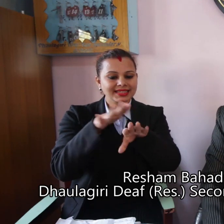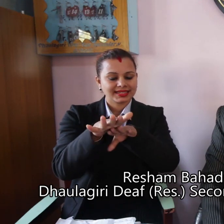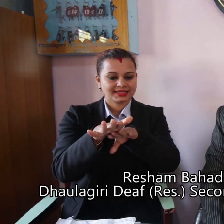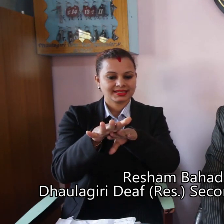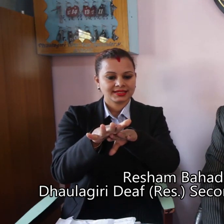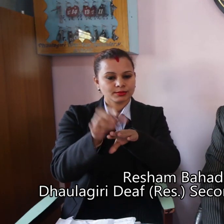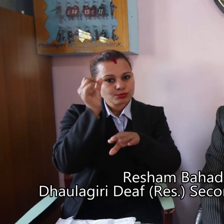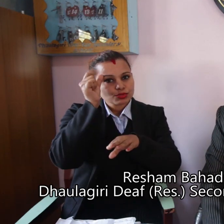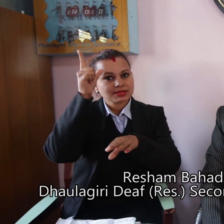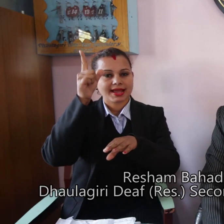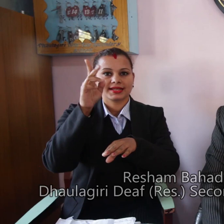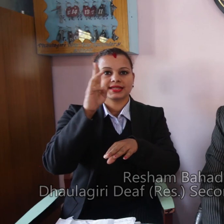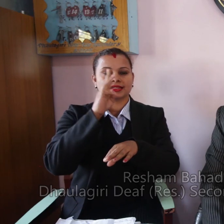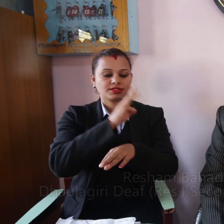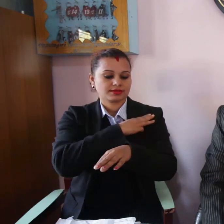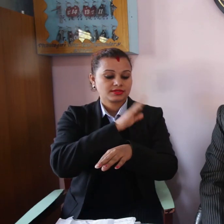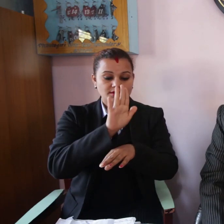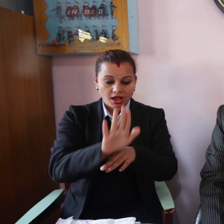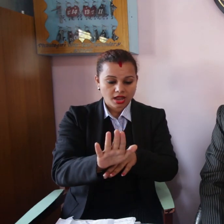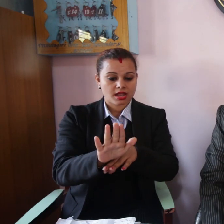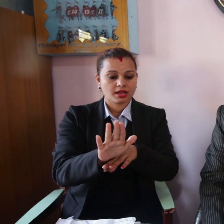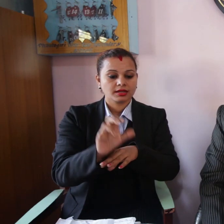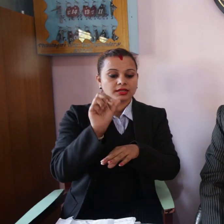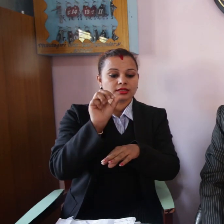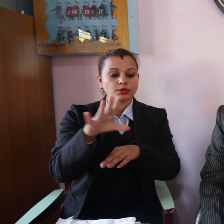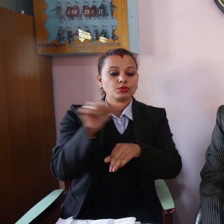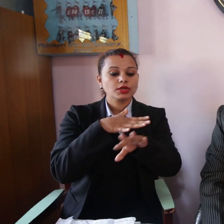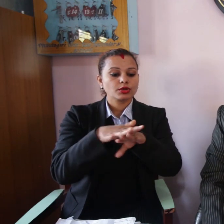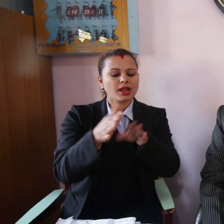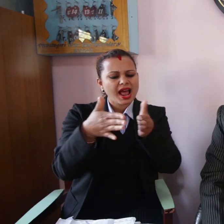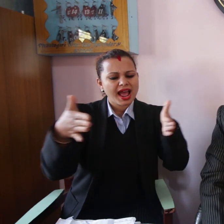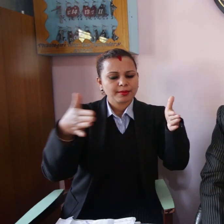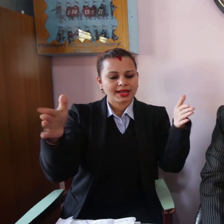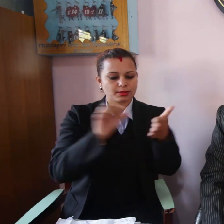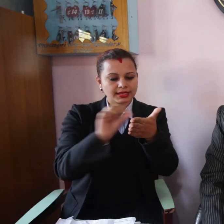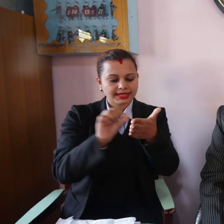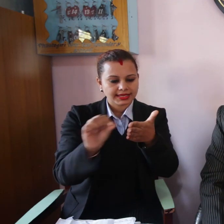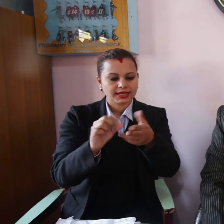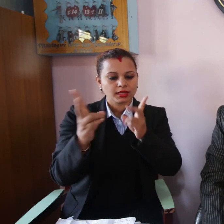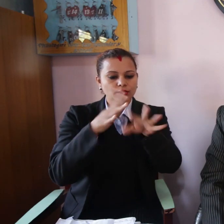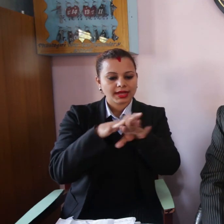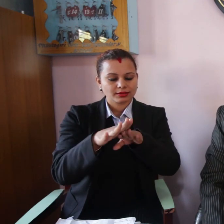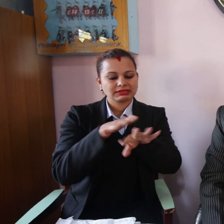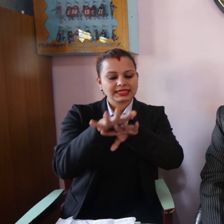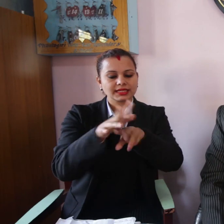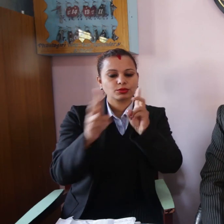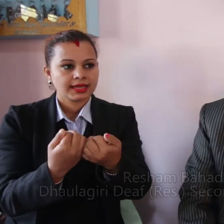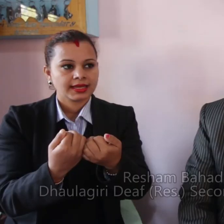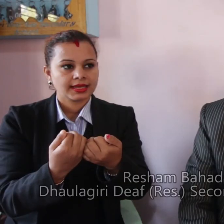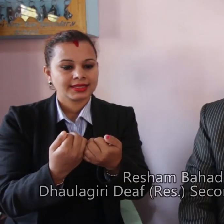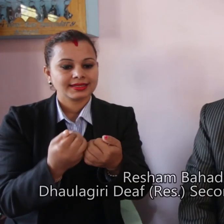दोपनेई बडली ग्रानी। प्रोस्नी रहेको दोलीके सबस्तेट्थ